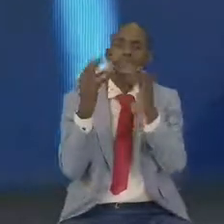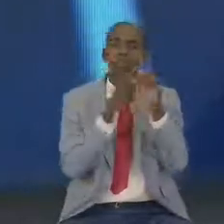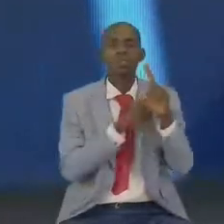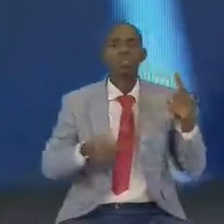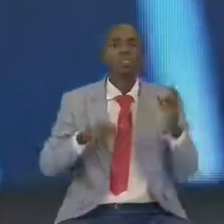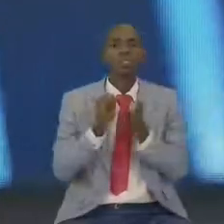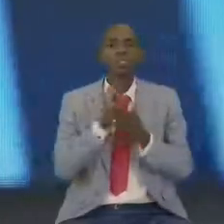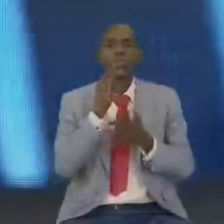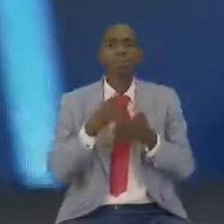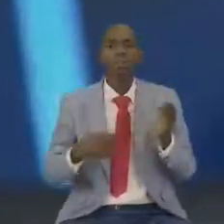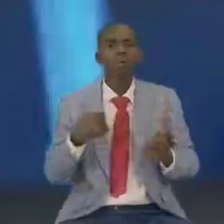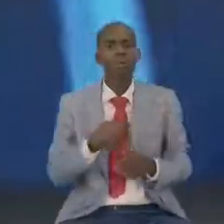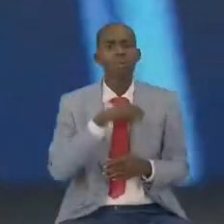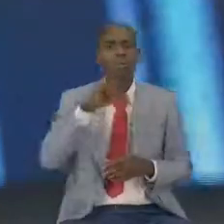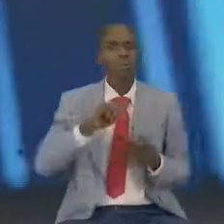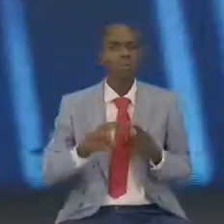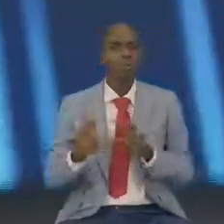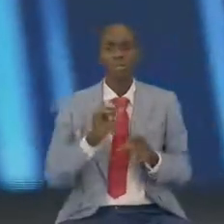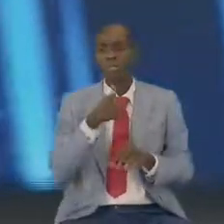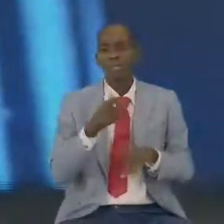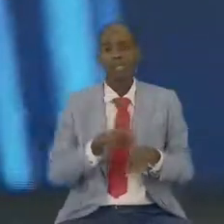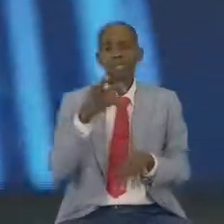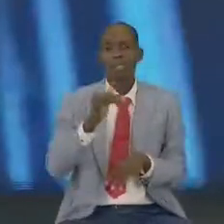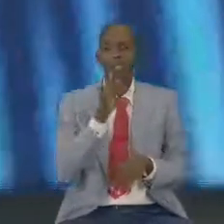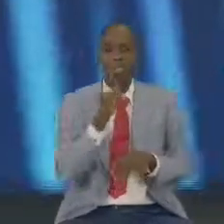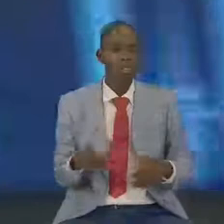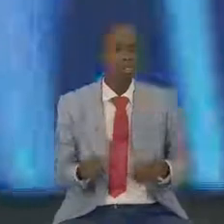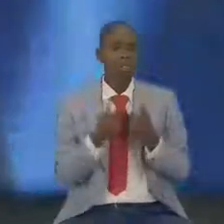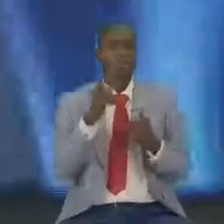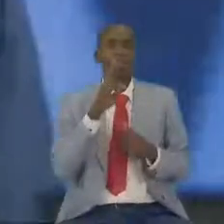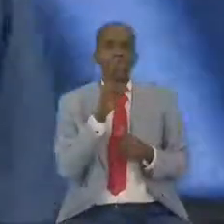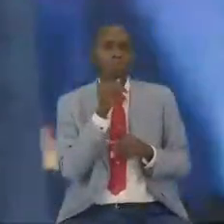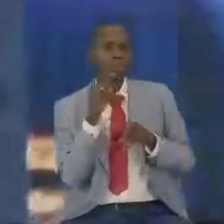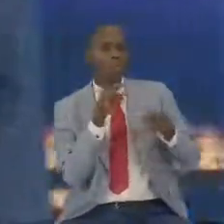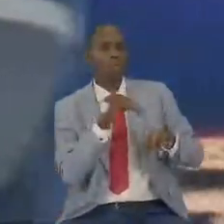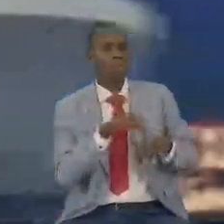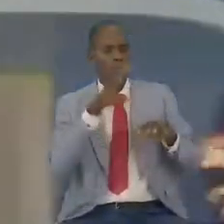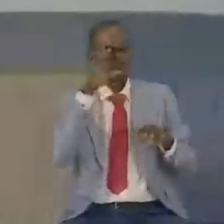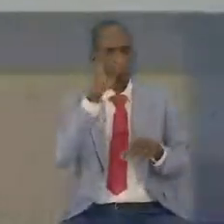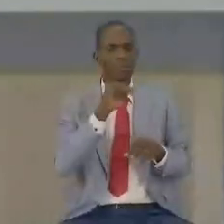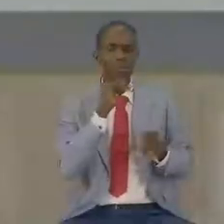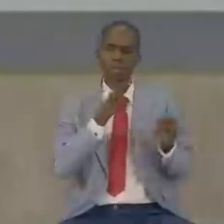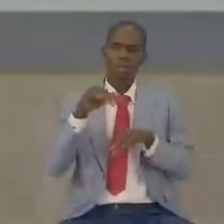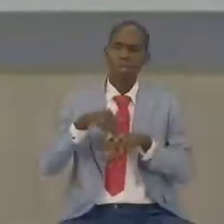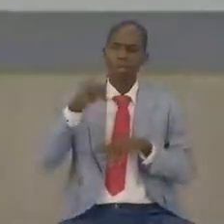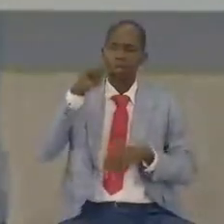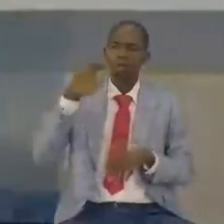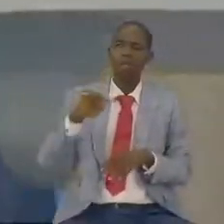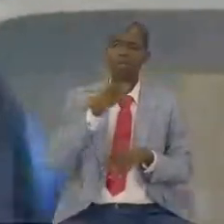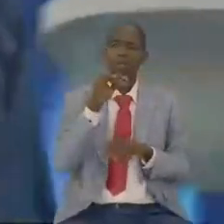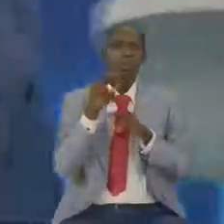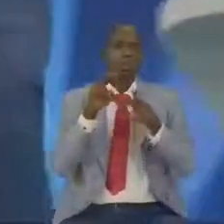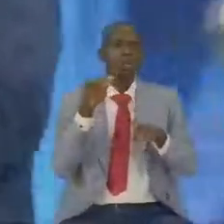Dieu. C'est ce que nous devons faire. Chaque fois qu'il y a un défi, tu ne regardes pas un homme, tu ne regardes pas une femme. Tu ne